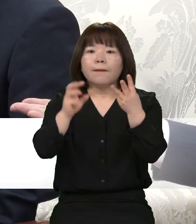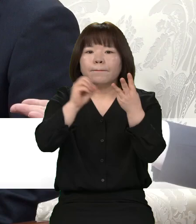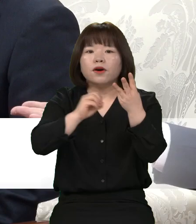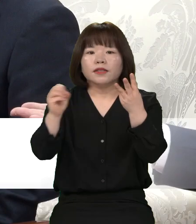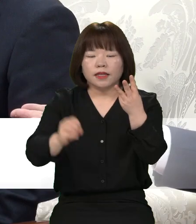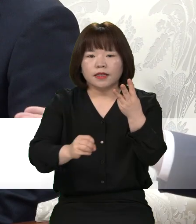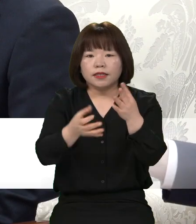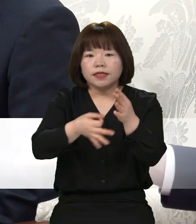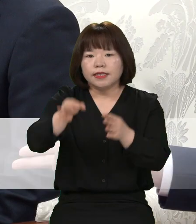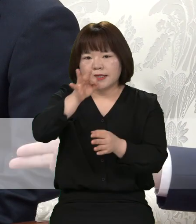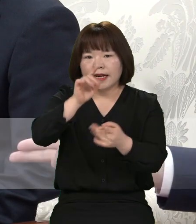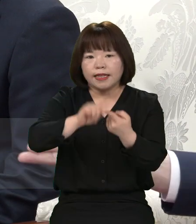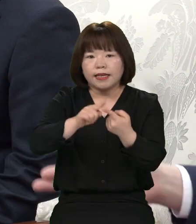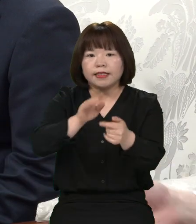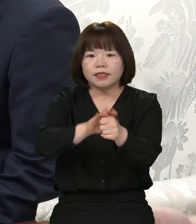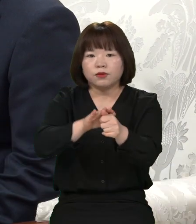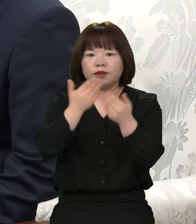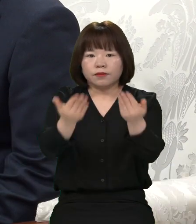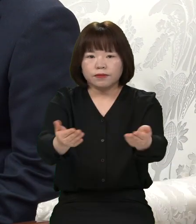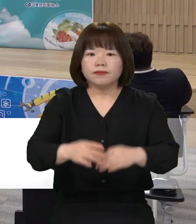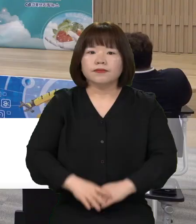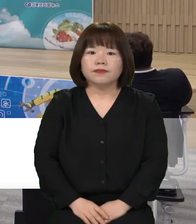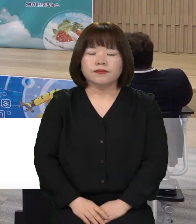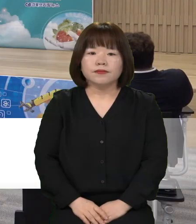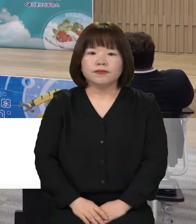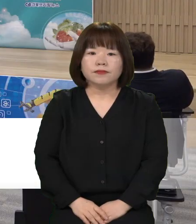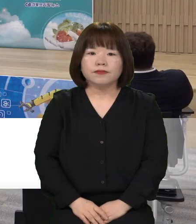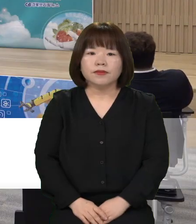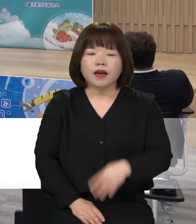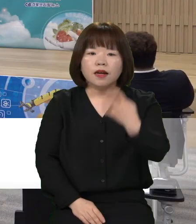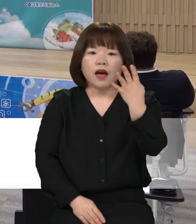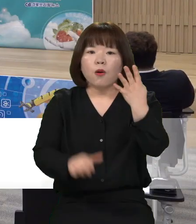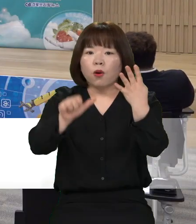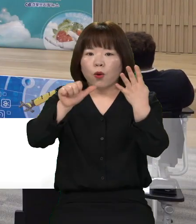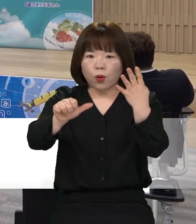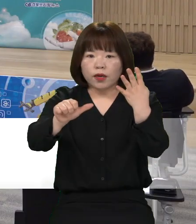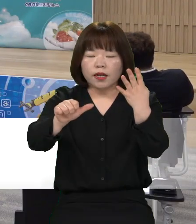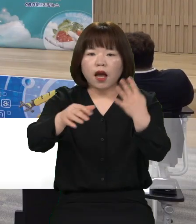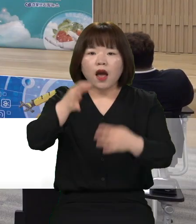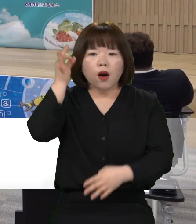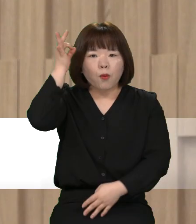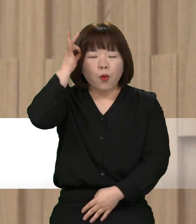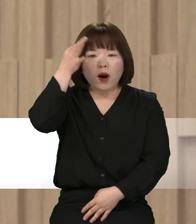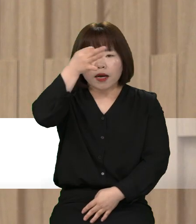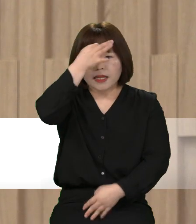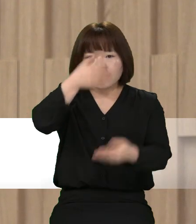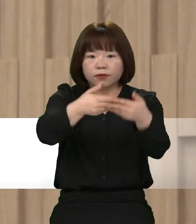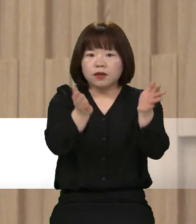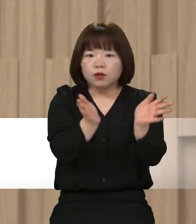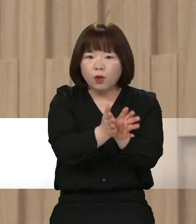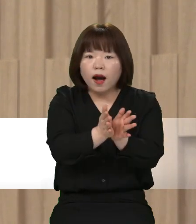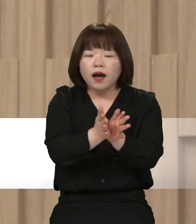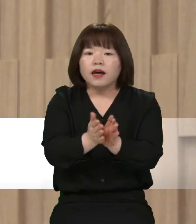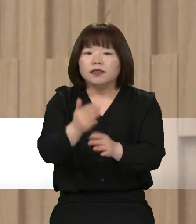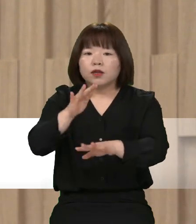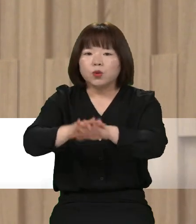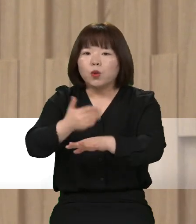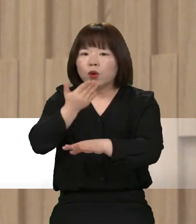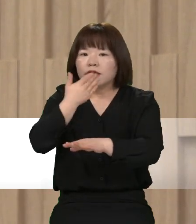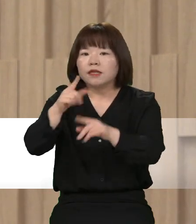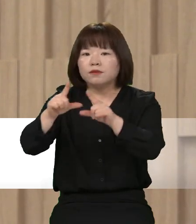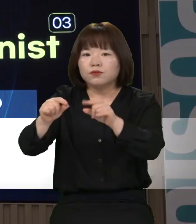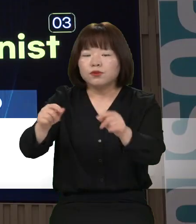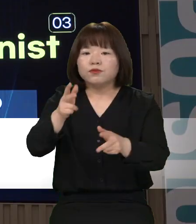3%의 2차 보전을 지원합니다 지난 5일 포항시는 포항 테크노파크와 푸드테크